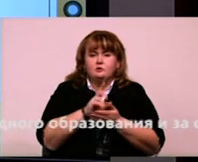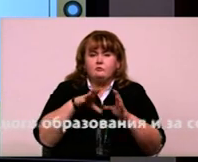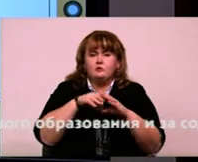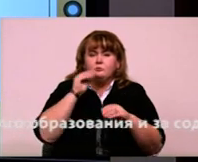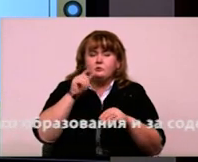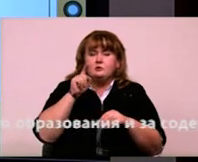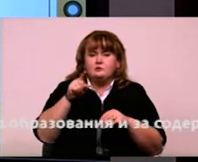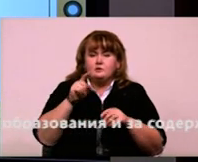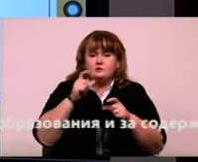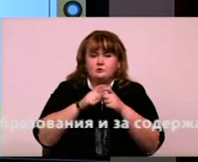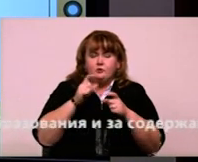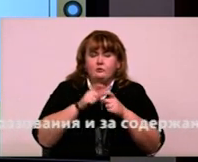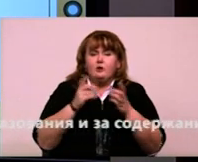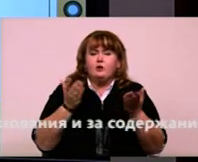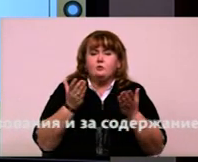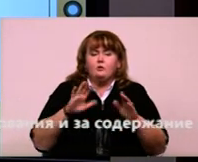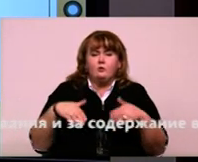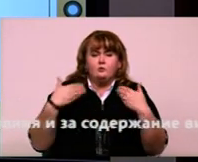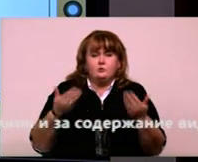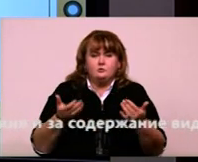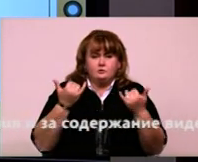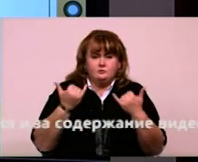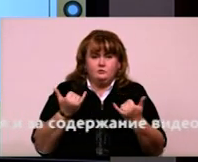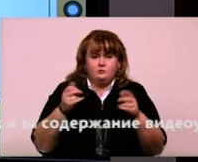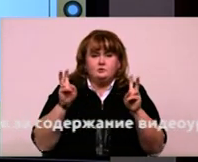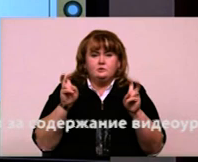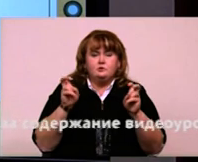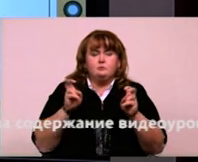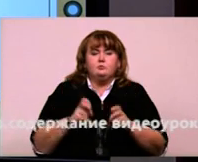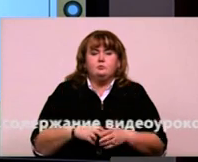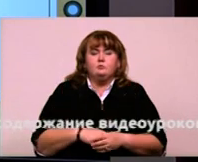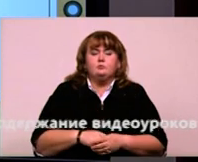выбрать именно те термины, которые относятся к нашей теме.